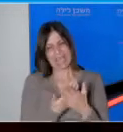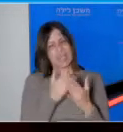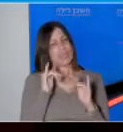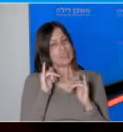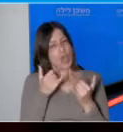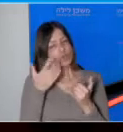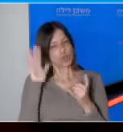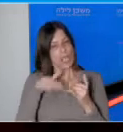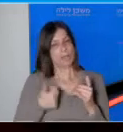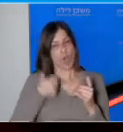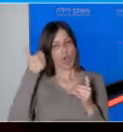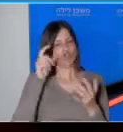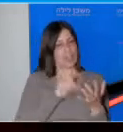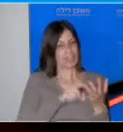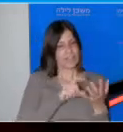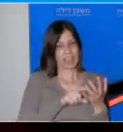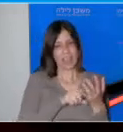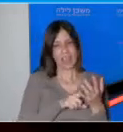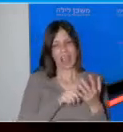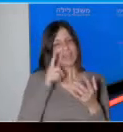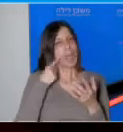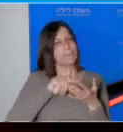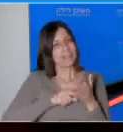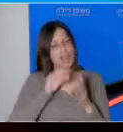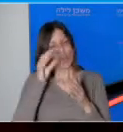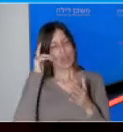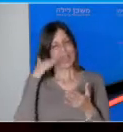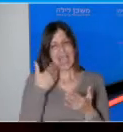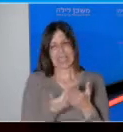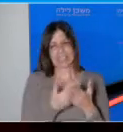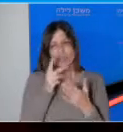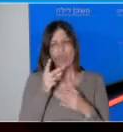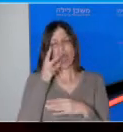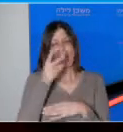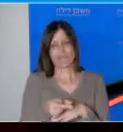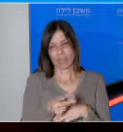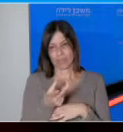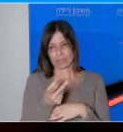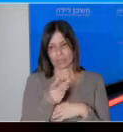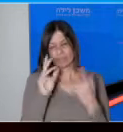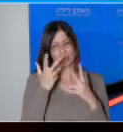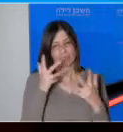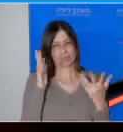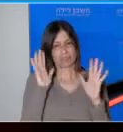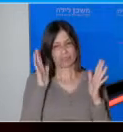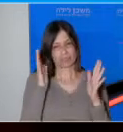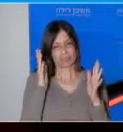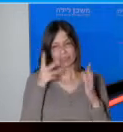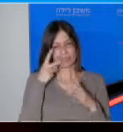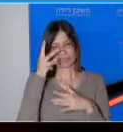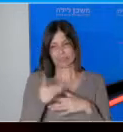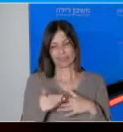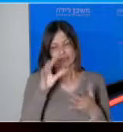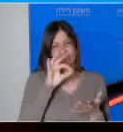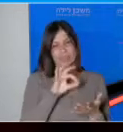גם ראש התביעה וכאלה, אבל המטרה שלו לייעץ, והוא עבר בצורה מאוד מאוד מאוד פרופורציונלית את